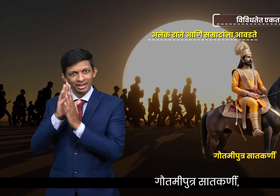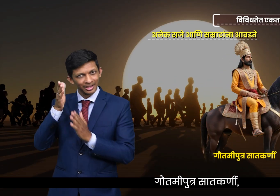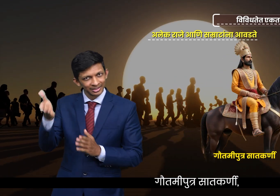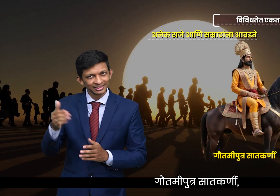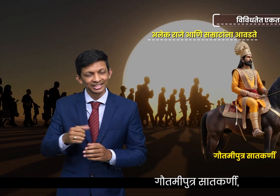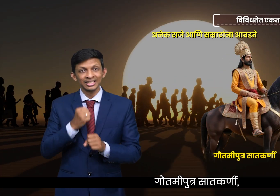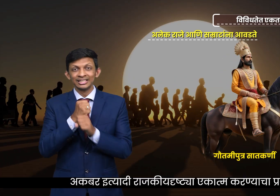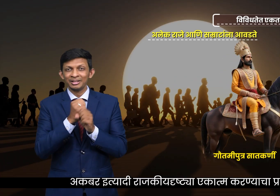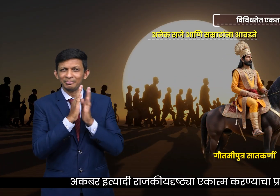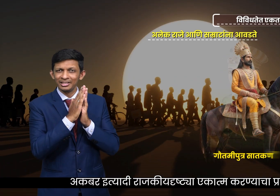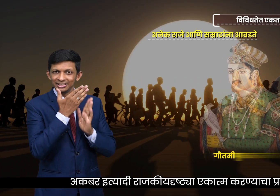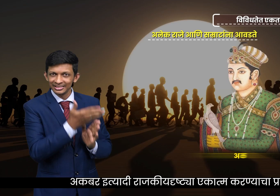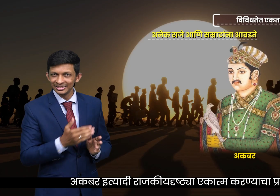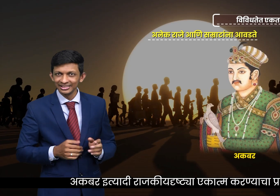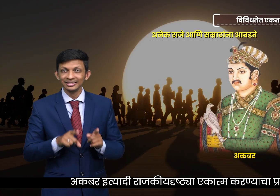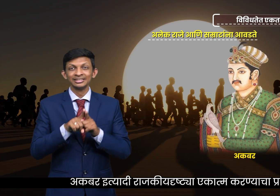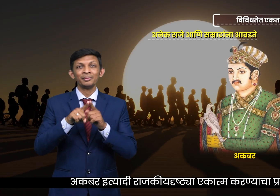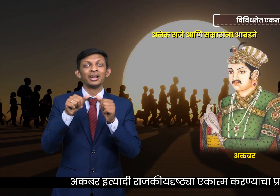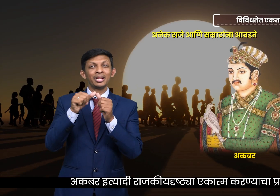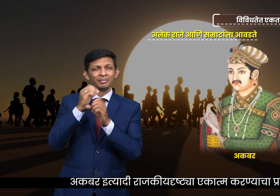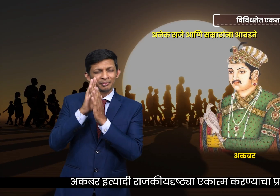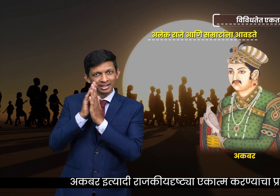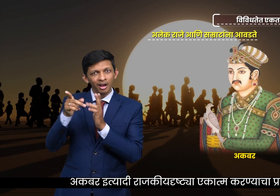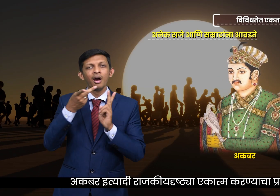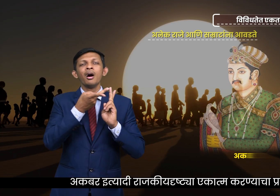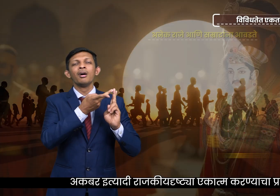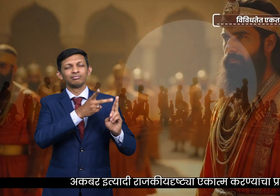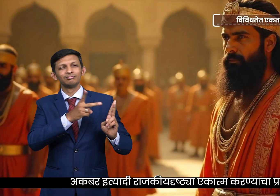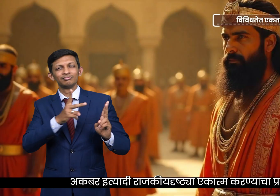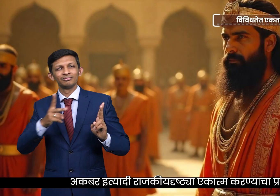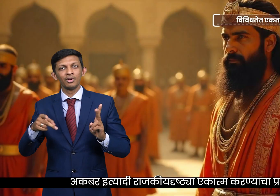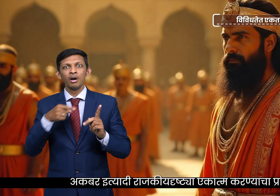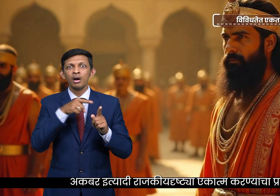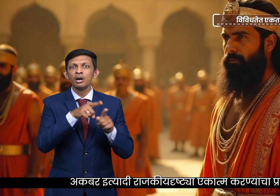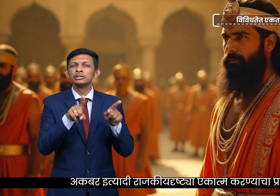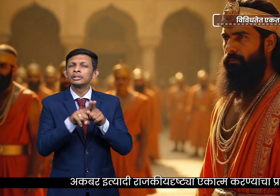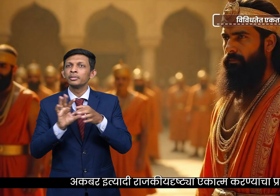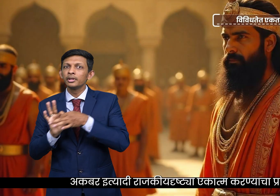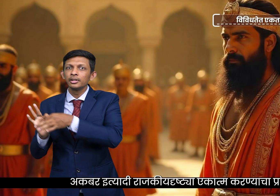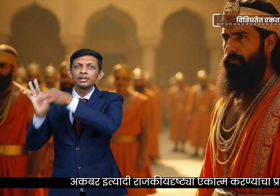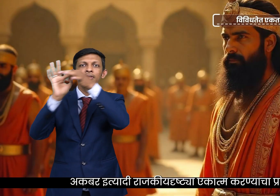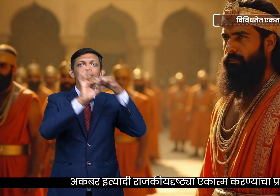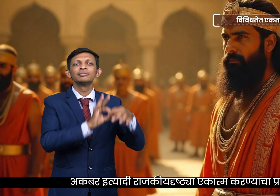गौतमीपुत्र, सातकर्णी, अकबर राजकीय दृष्ट्या एकात्म करण्याचा प्रयत्न केला.